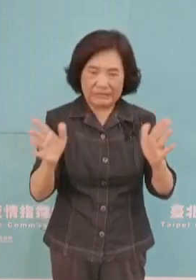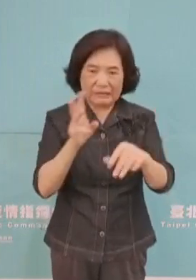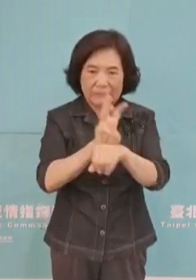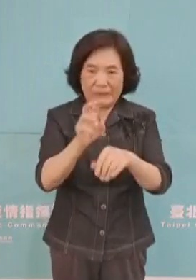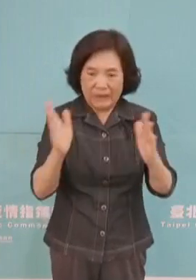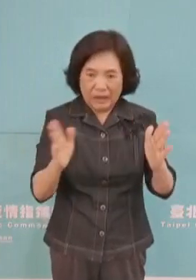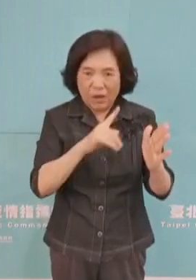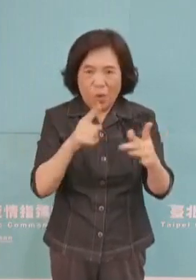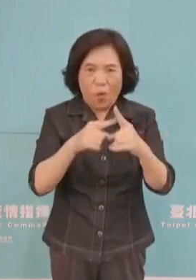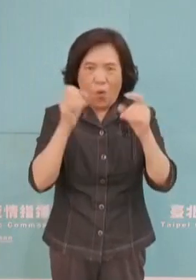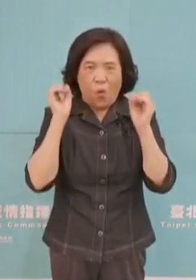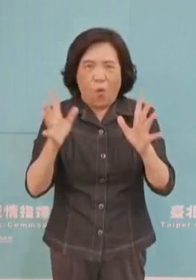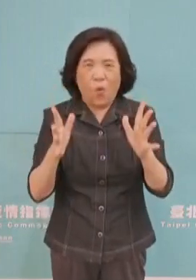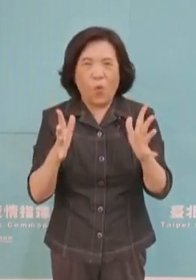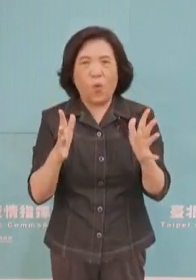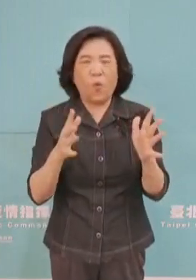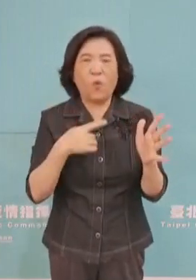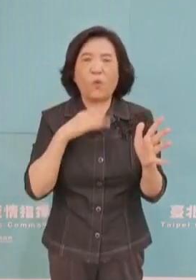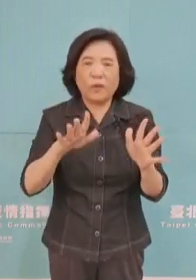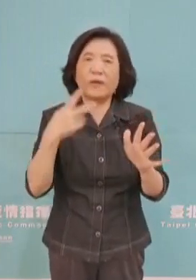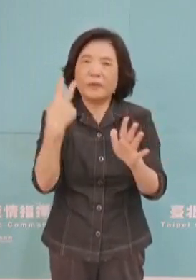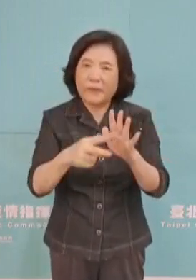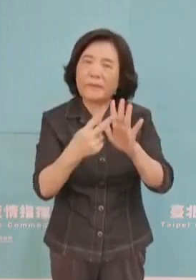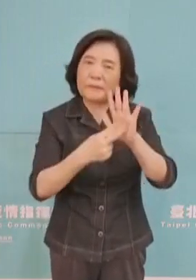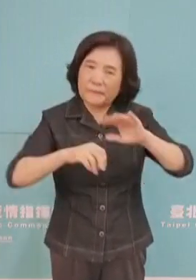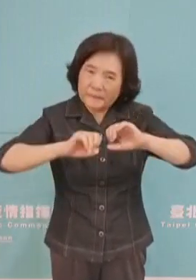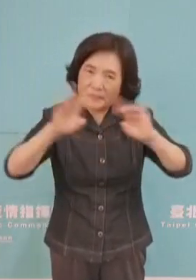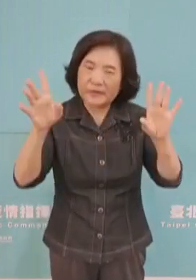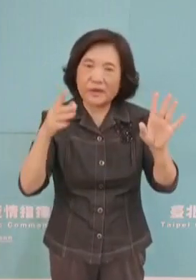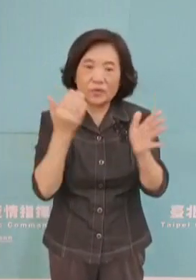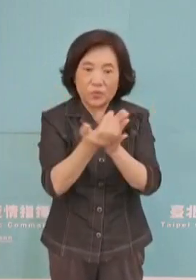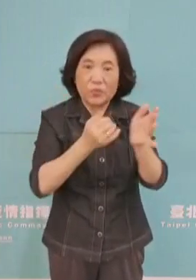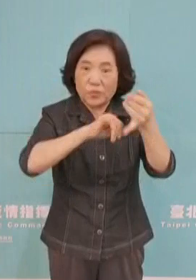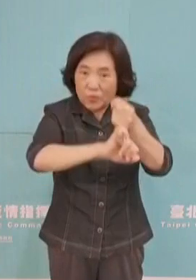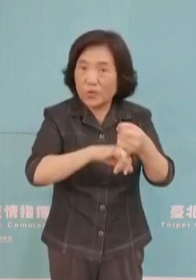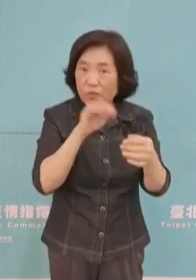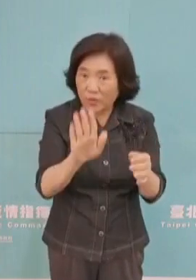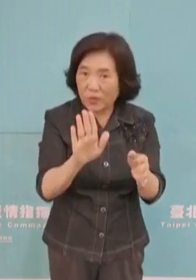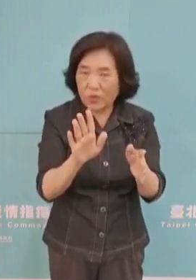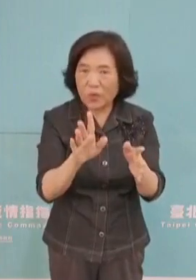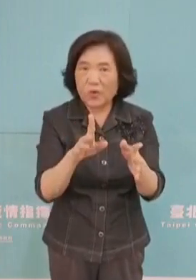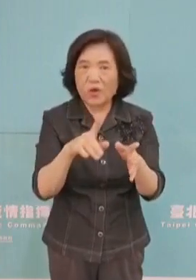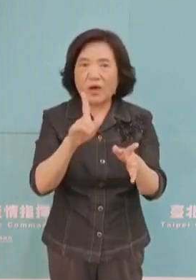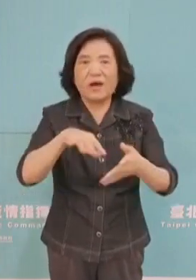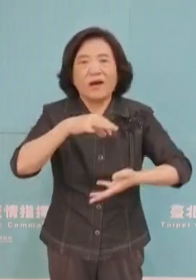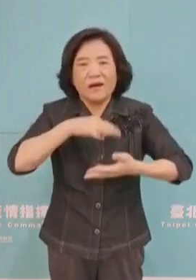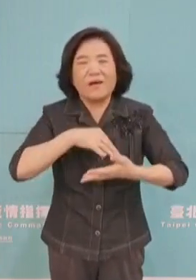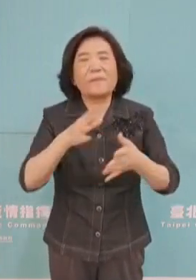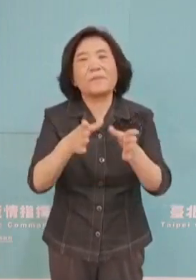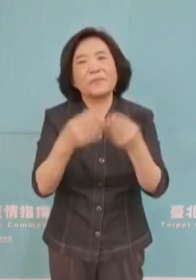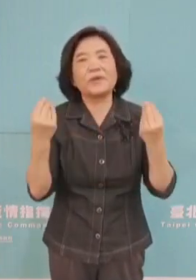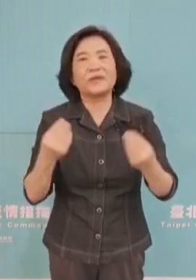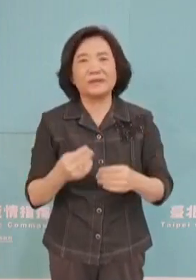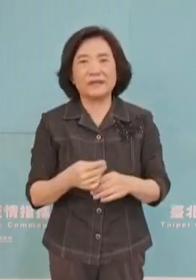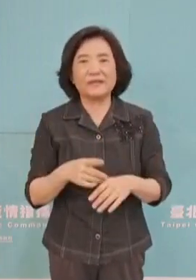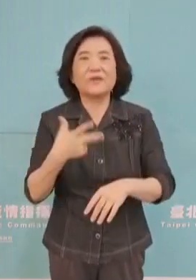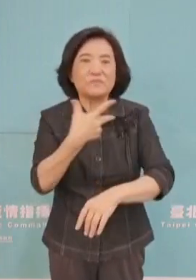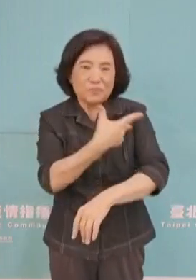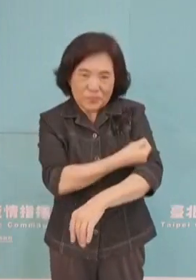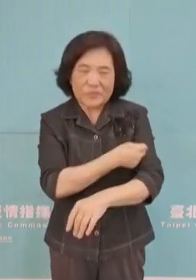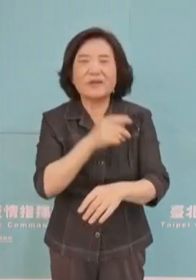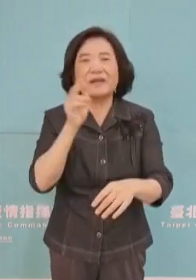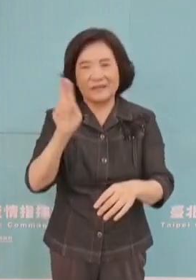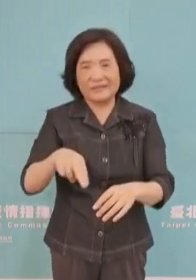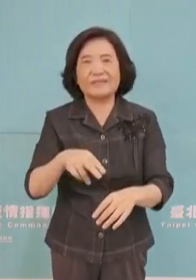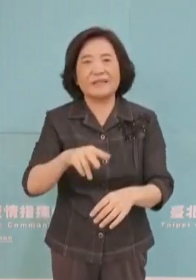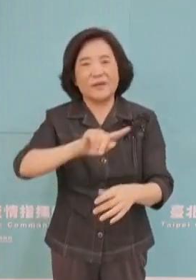多了。哦，只要跟大家呼吁说有预约到，你就不用担心了。哦，反正一定会打得到，所以不